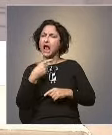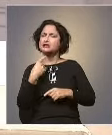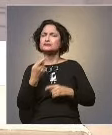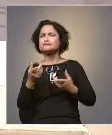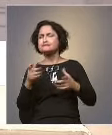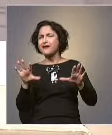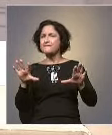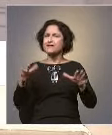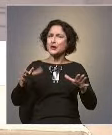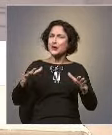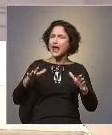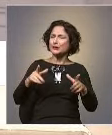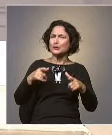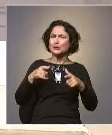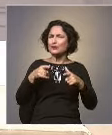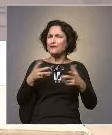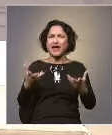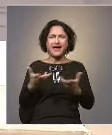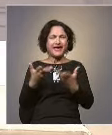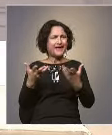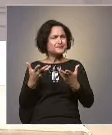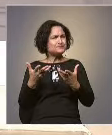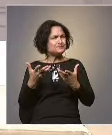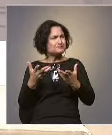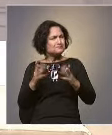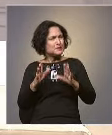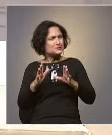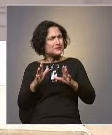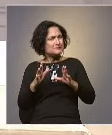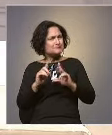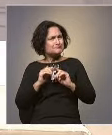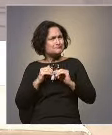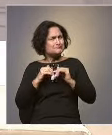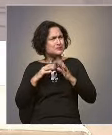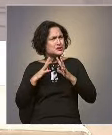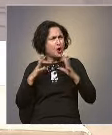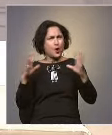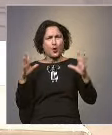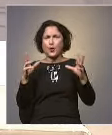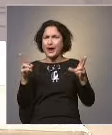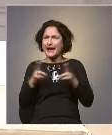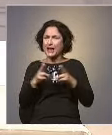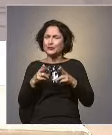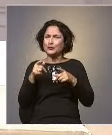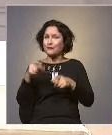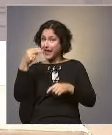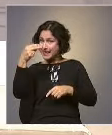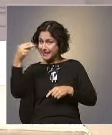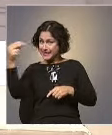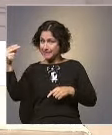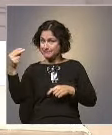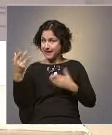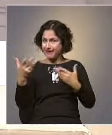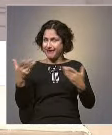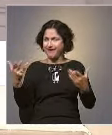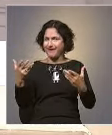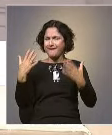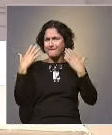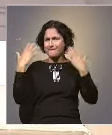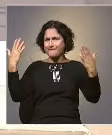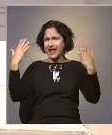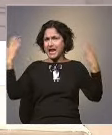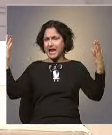вероятно максимално кратко ще можем да определим това име като име на велик